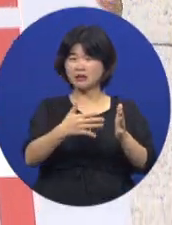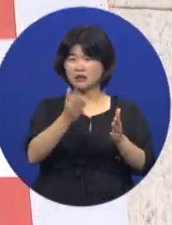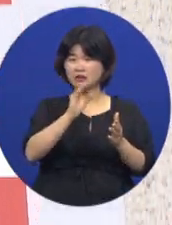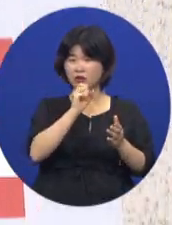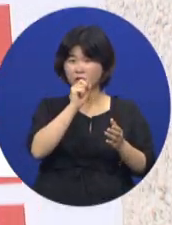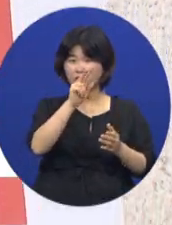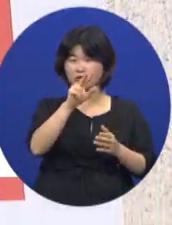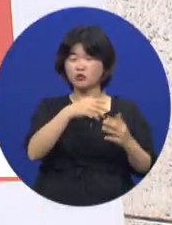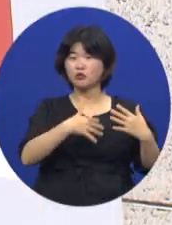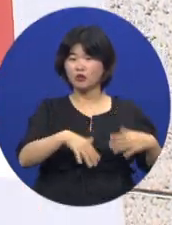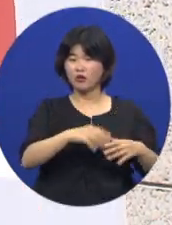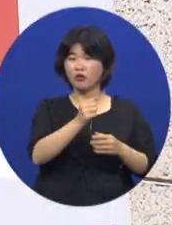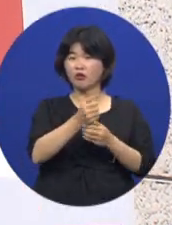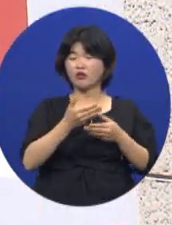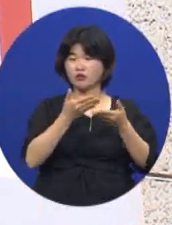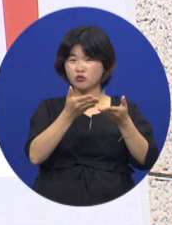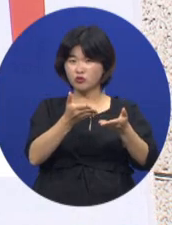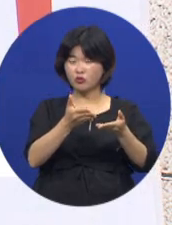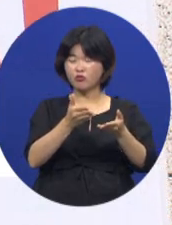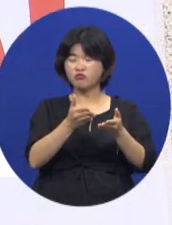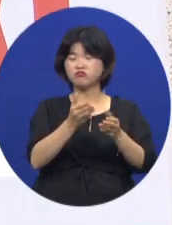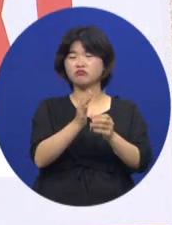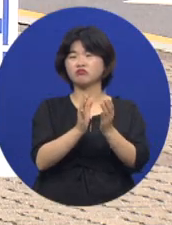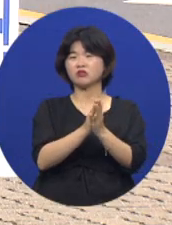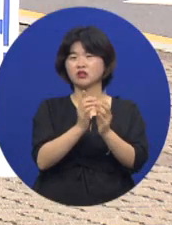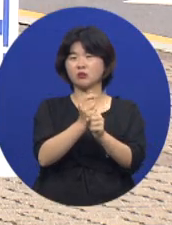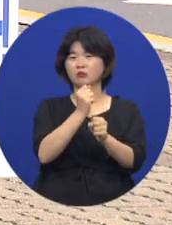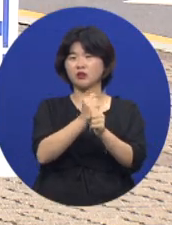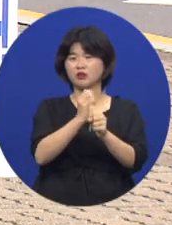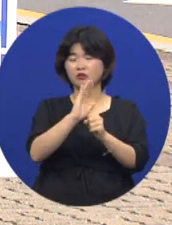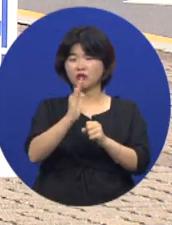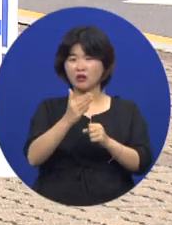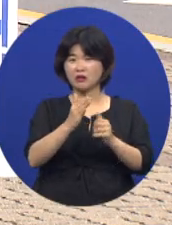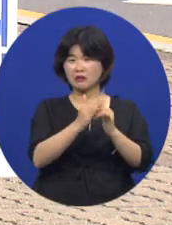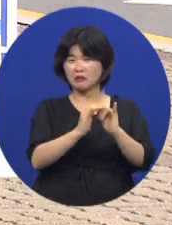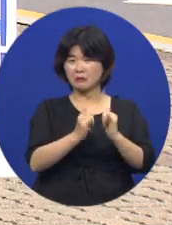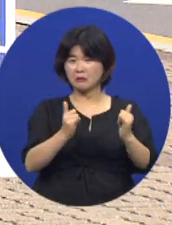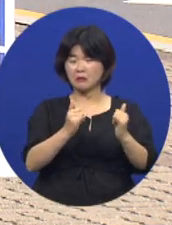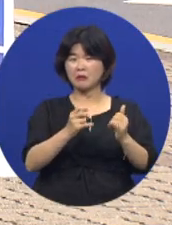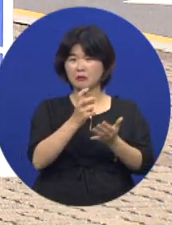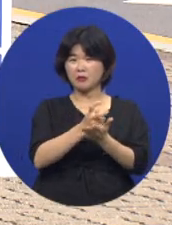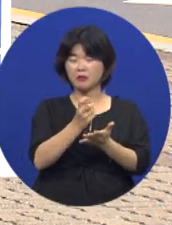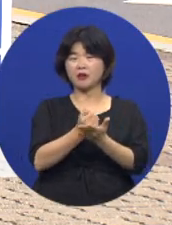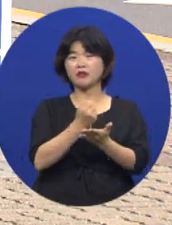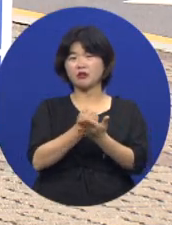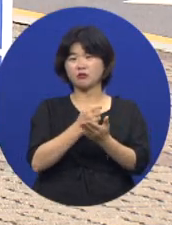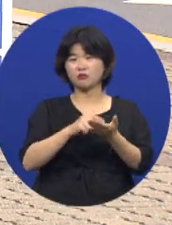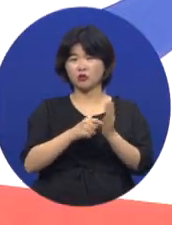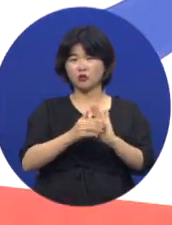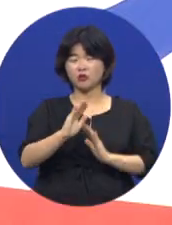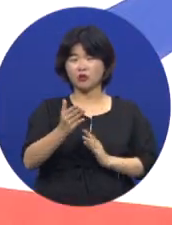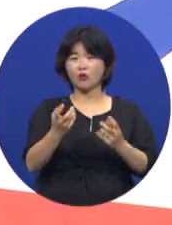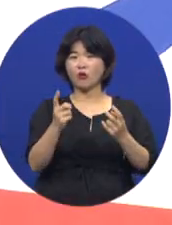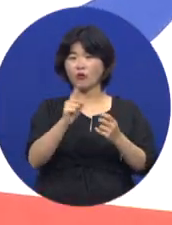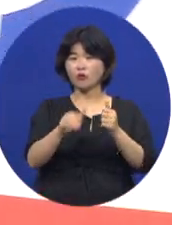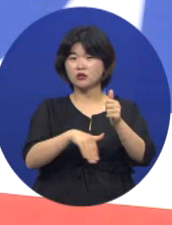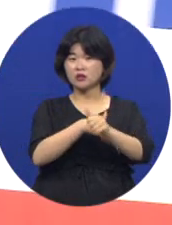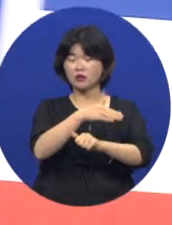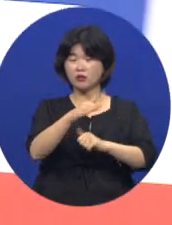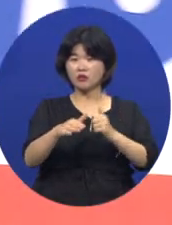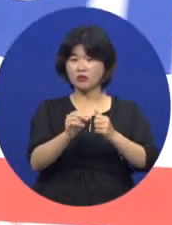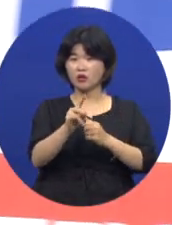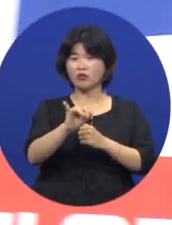조건부 허가를 조 화를 자초했다 며 인심과 어긋난 고 법의 판결에 유감을 표하고 어떠한 상황에서도